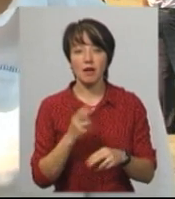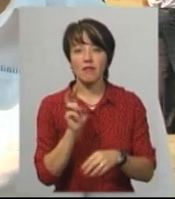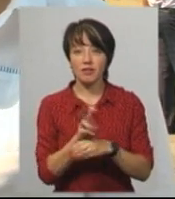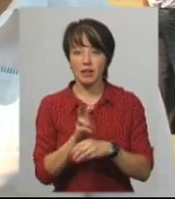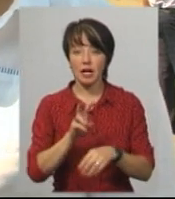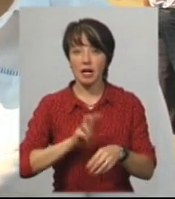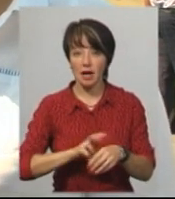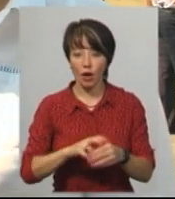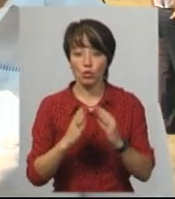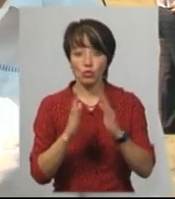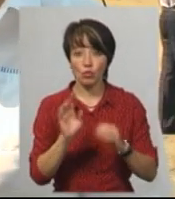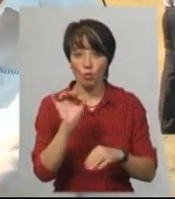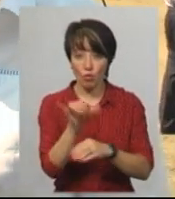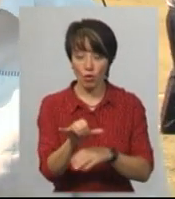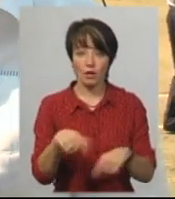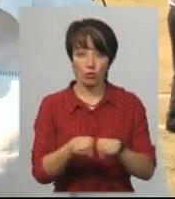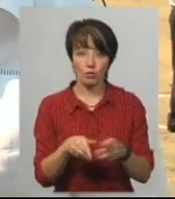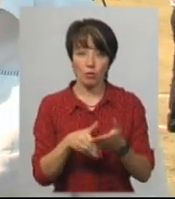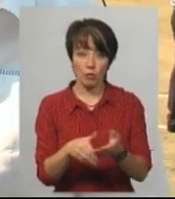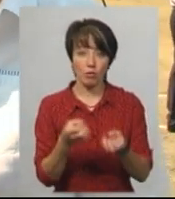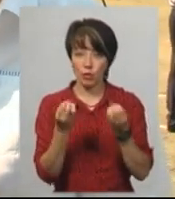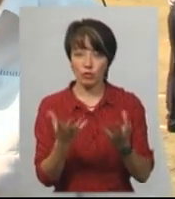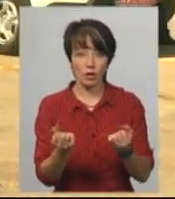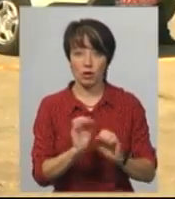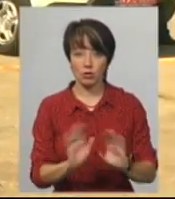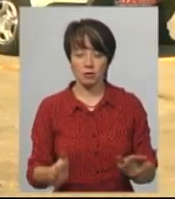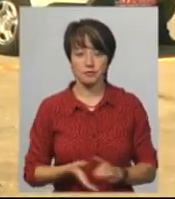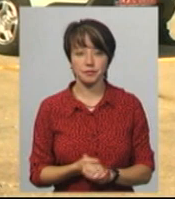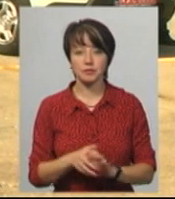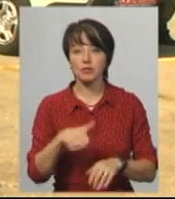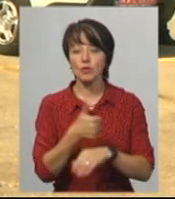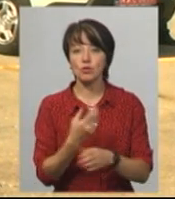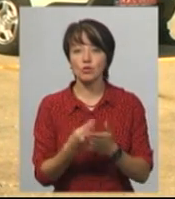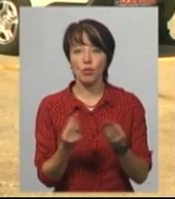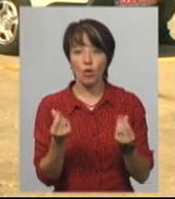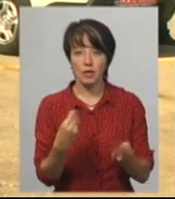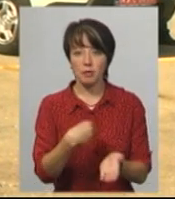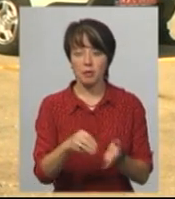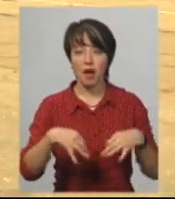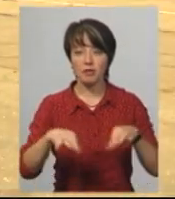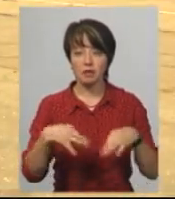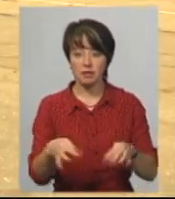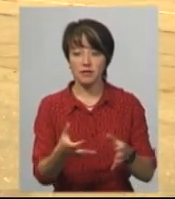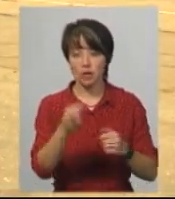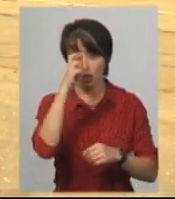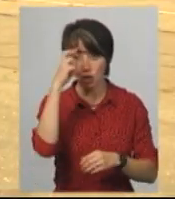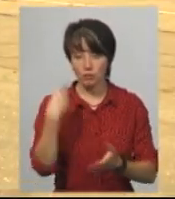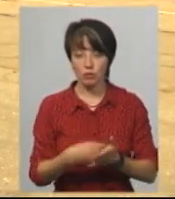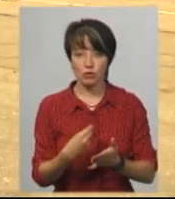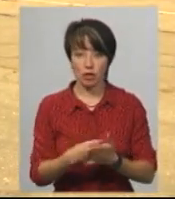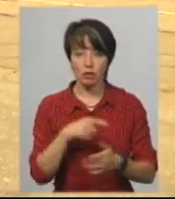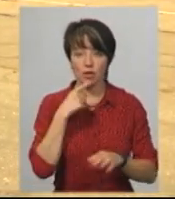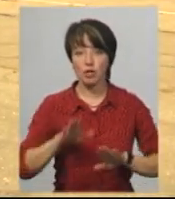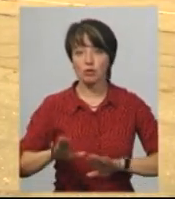відвідання лікарем пацієнта, таку допомогу вони просто не отримають. Основну суму коштів на придбання автівок взяли з державного бюджету,